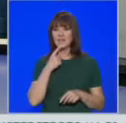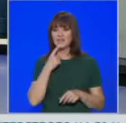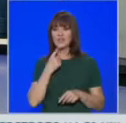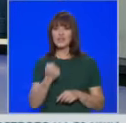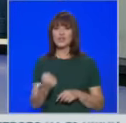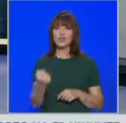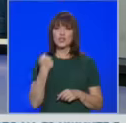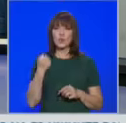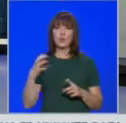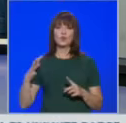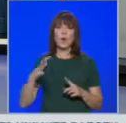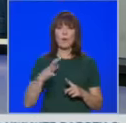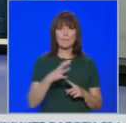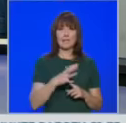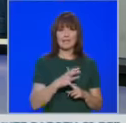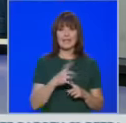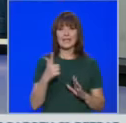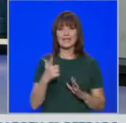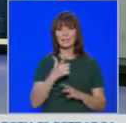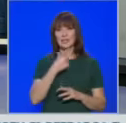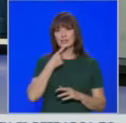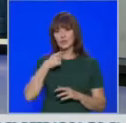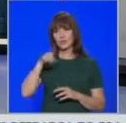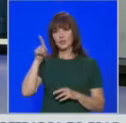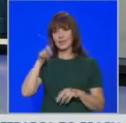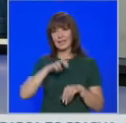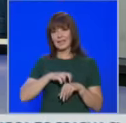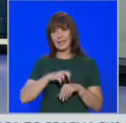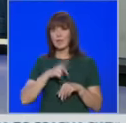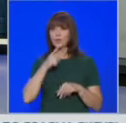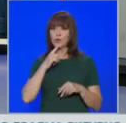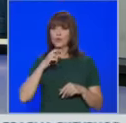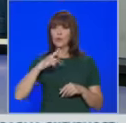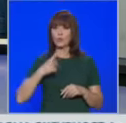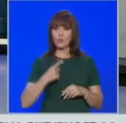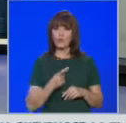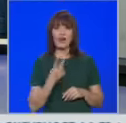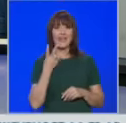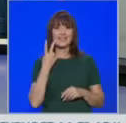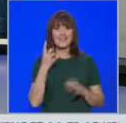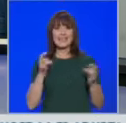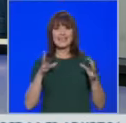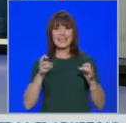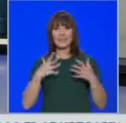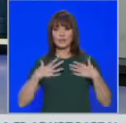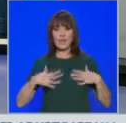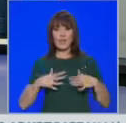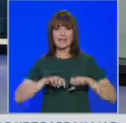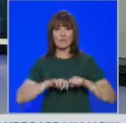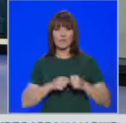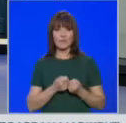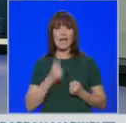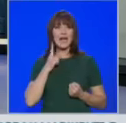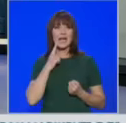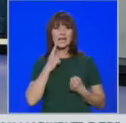над 18-годишната Дебора Михайлова от Стара Загора. Той ще отговаря за нанасенето на 2 средни телесни повреди, за закана